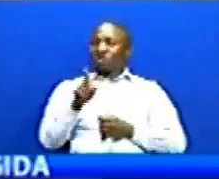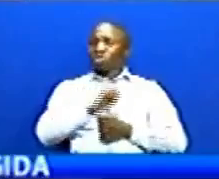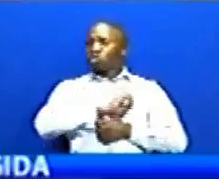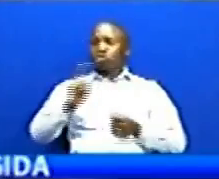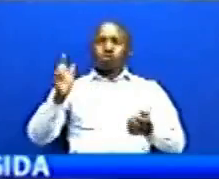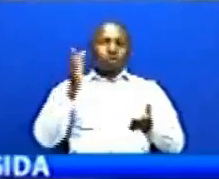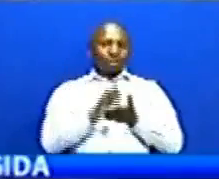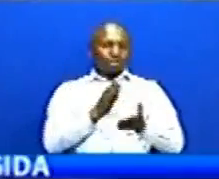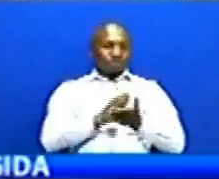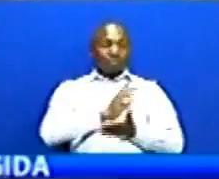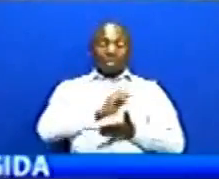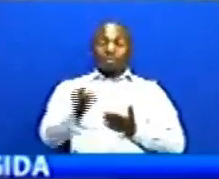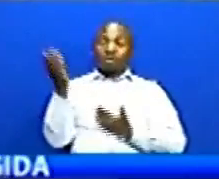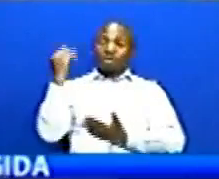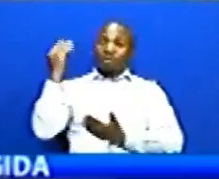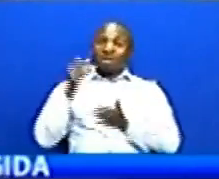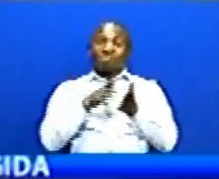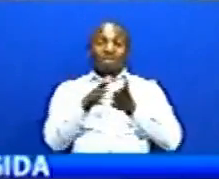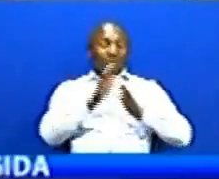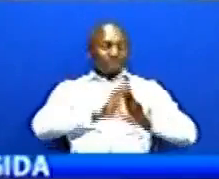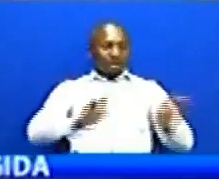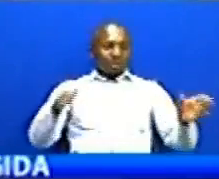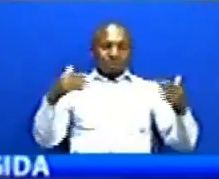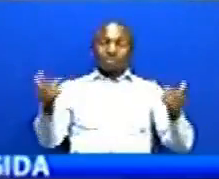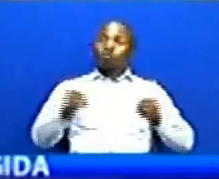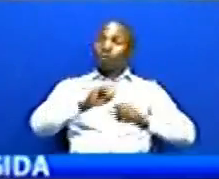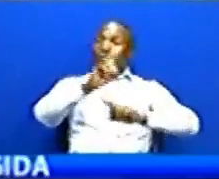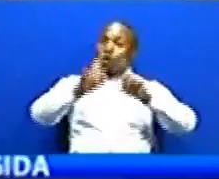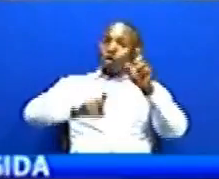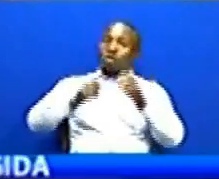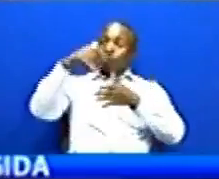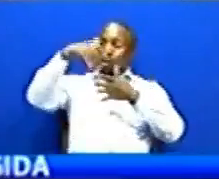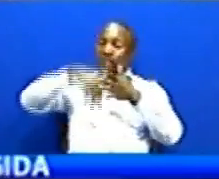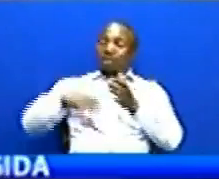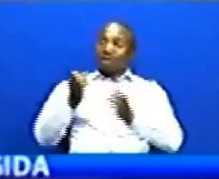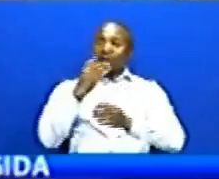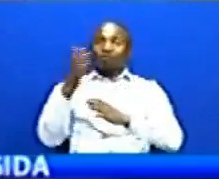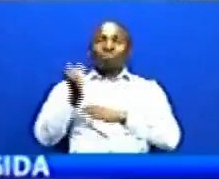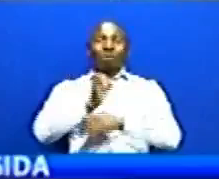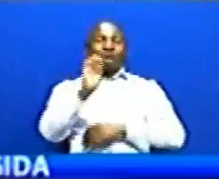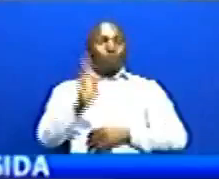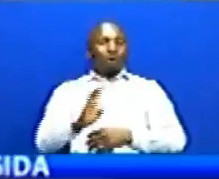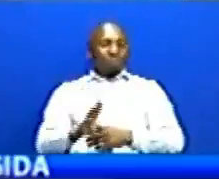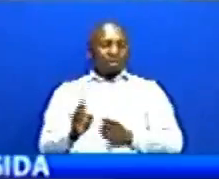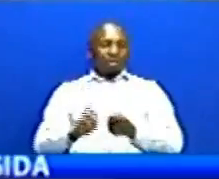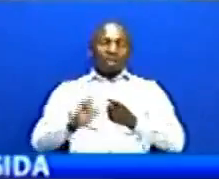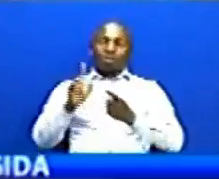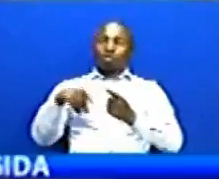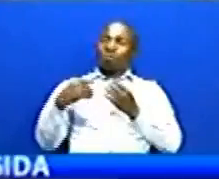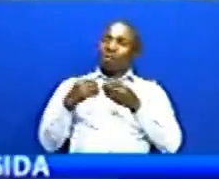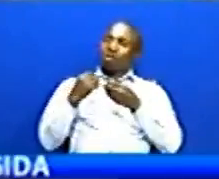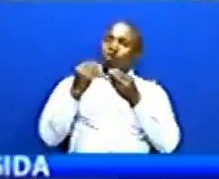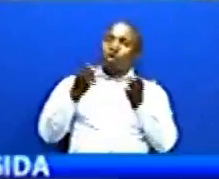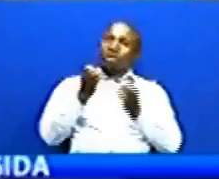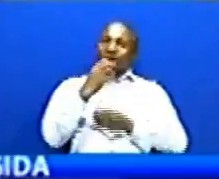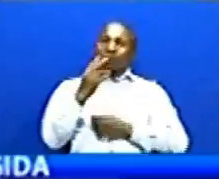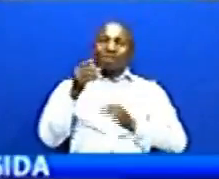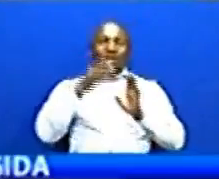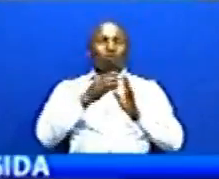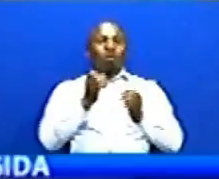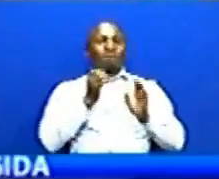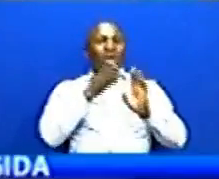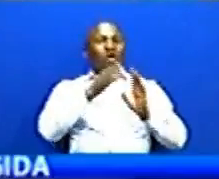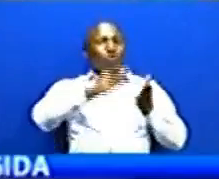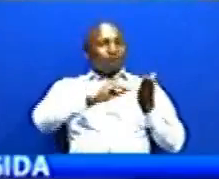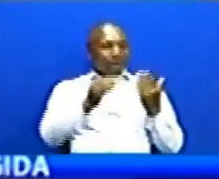ambavyo nilielezea hapo awali. Kwa hiyo tunamhoji kwa kina, taarifa tunazipata wapi na alizokuwa anazitoa kwa malengo gani na makusudi yake